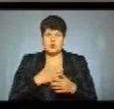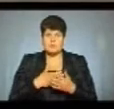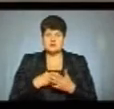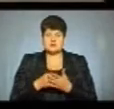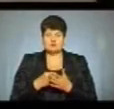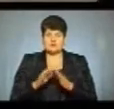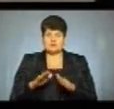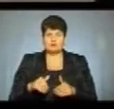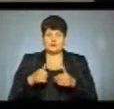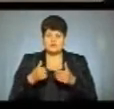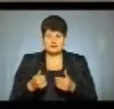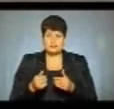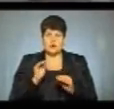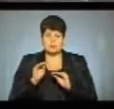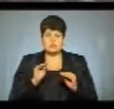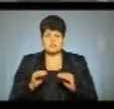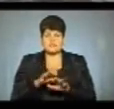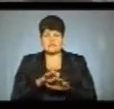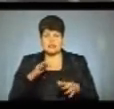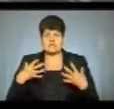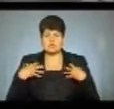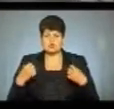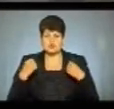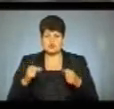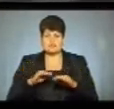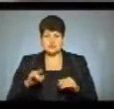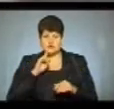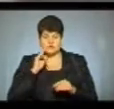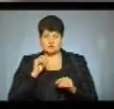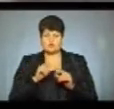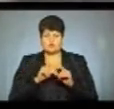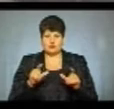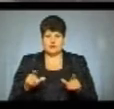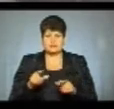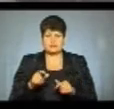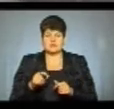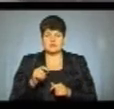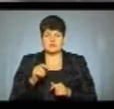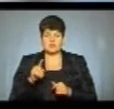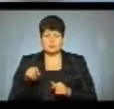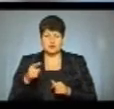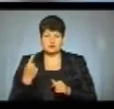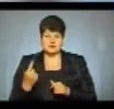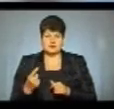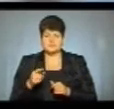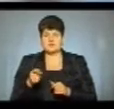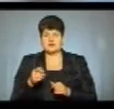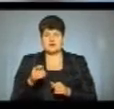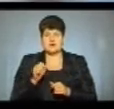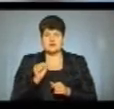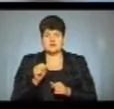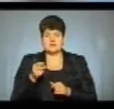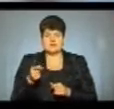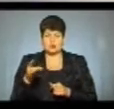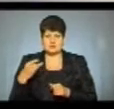малий проєкт облаштування зали здоров'я дитячо-юнацької спортивної школи номер 1 Андрій Тернопільський. Вартість цього проєкту – 300